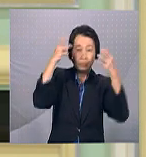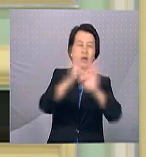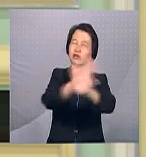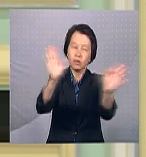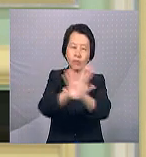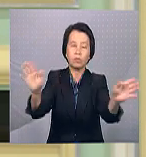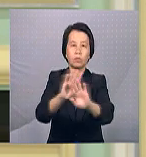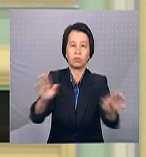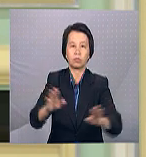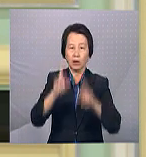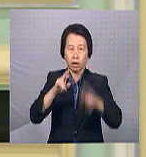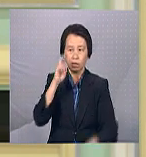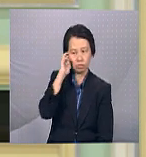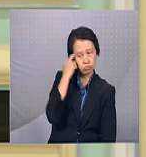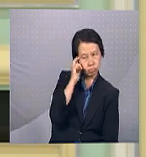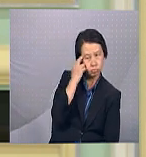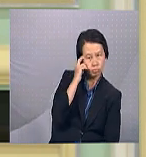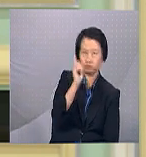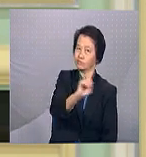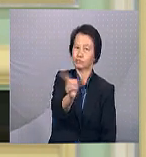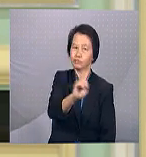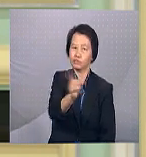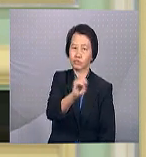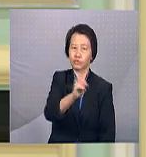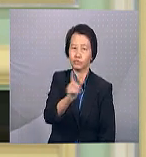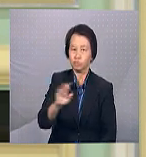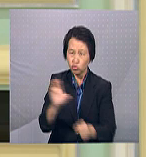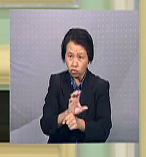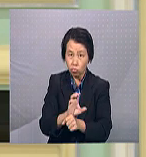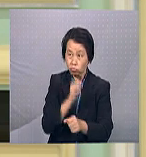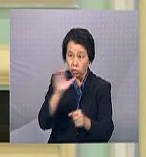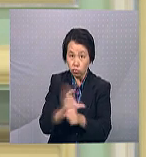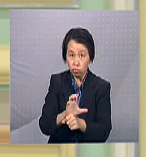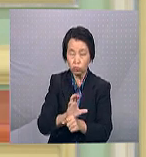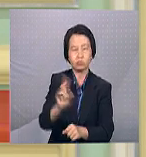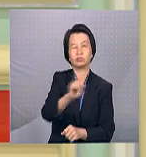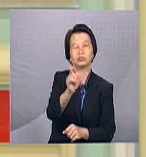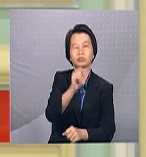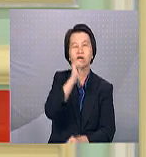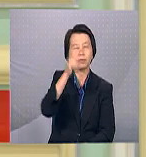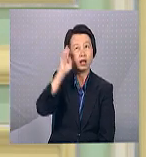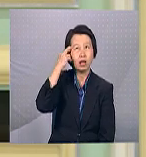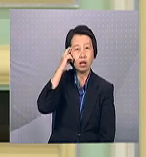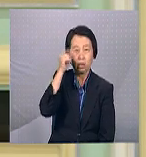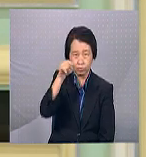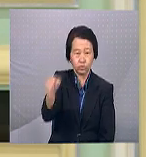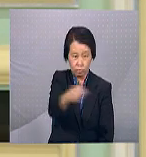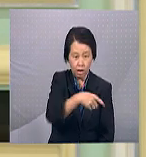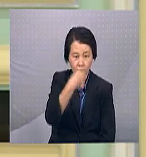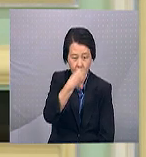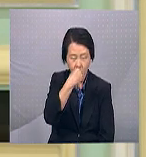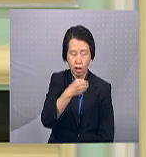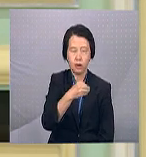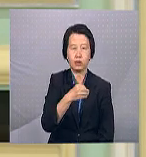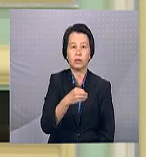rakyat ragu-ragu tentang cukup atau tidaknya makanan untuk mereka.